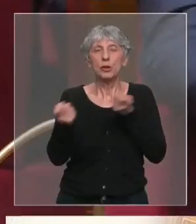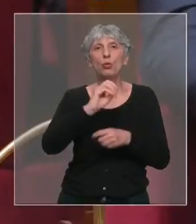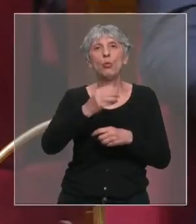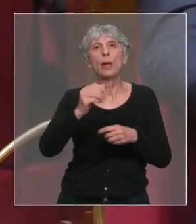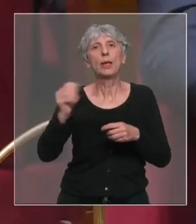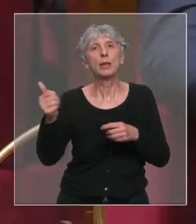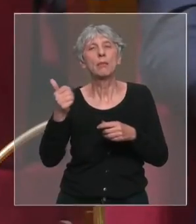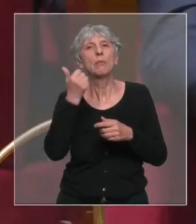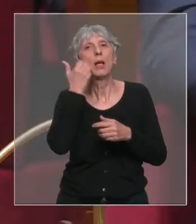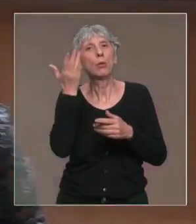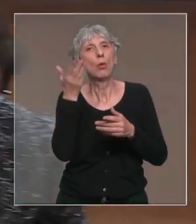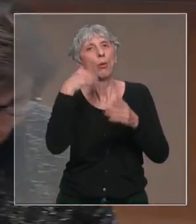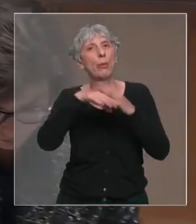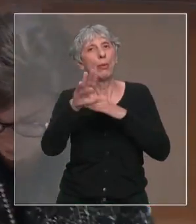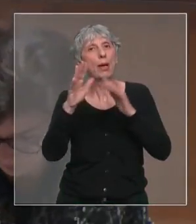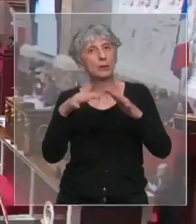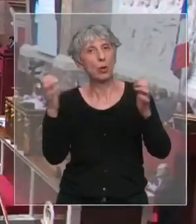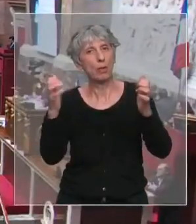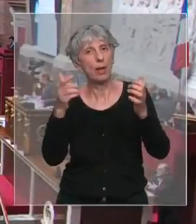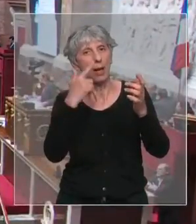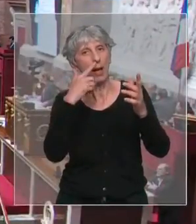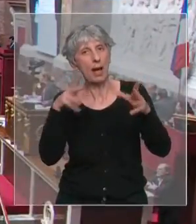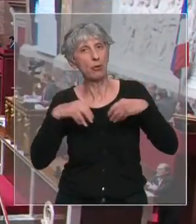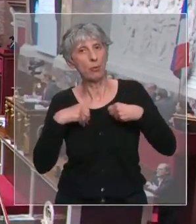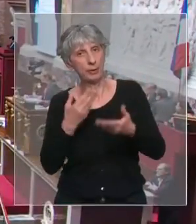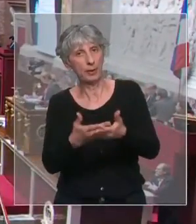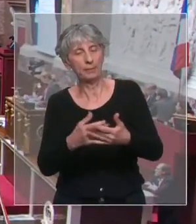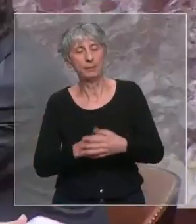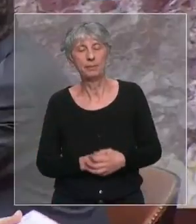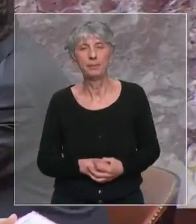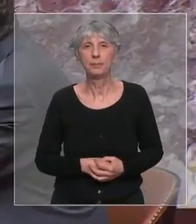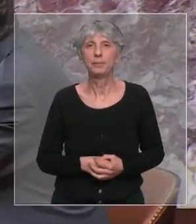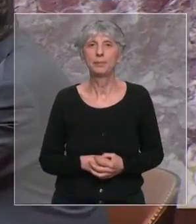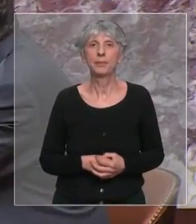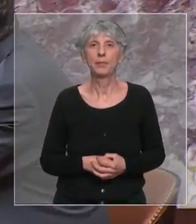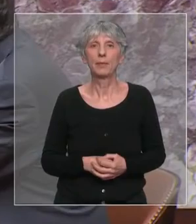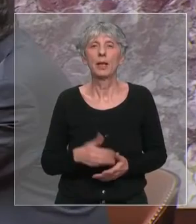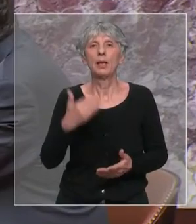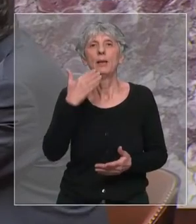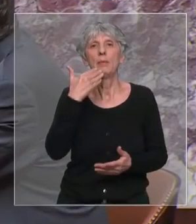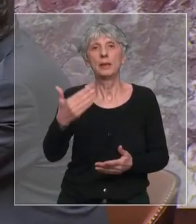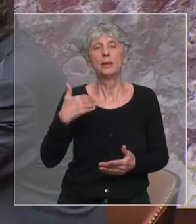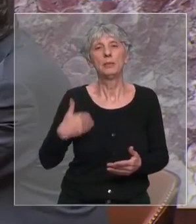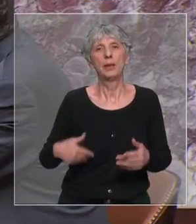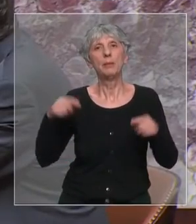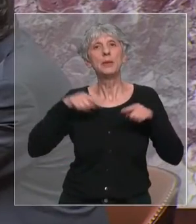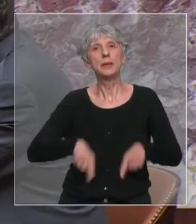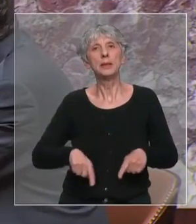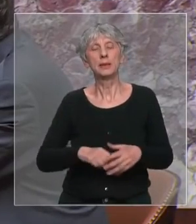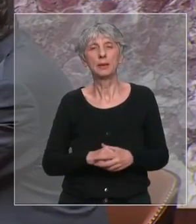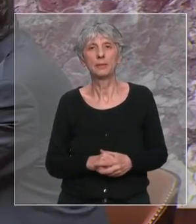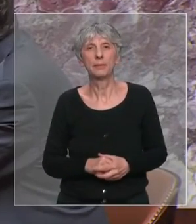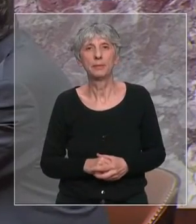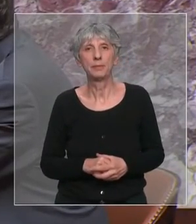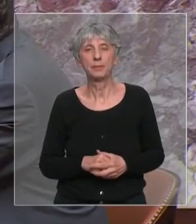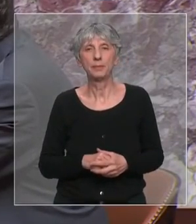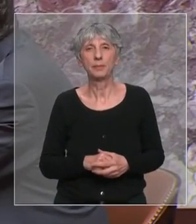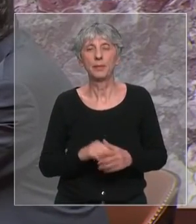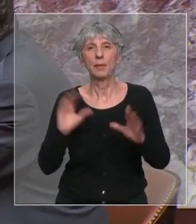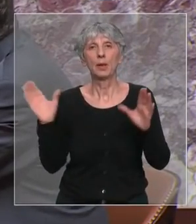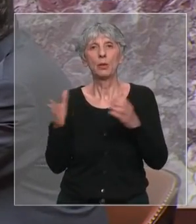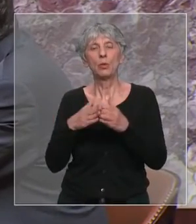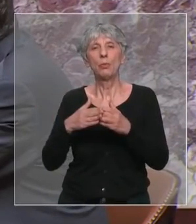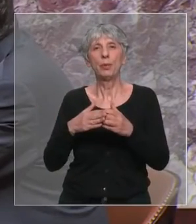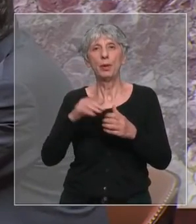dans votre Assemblée. Je vous remercie. Merci beaucoup, Madame la Ministre. La parole est à Monsieur David Topiac pour le groupe